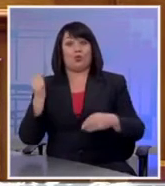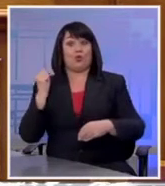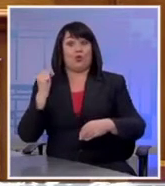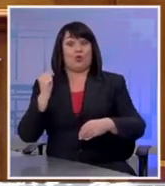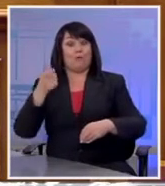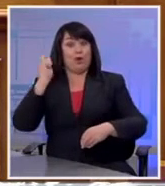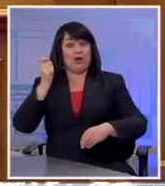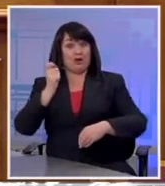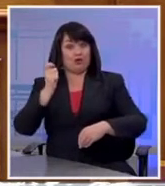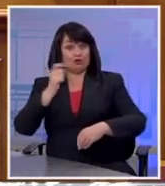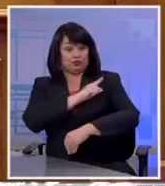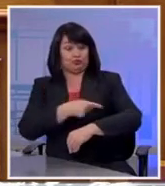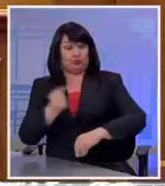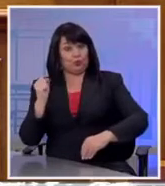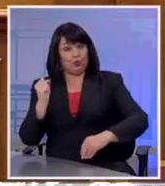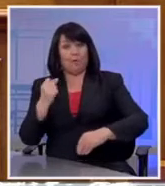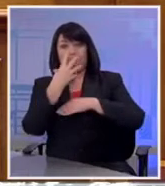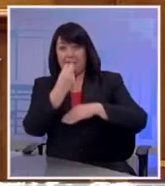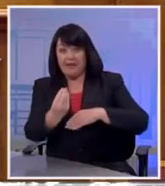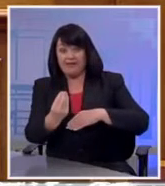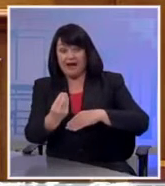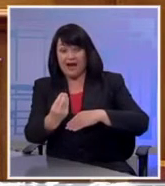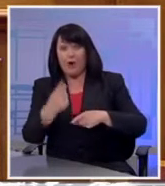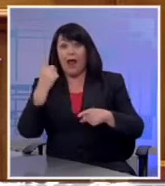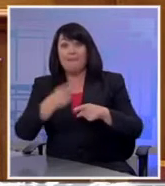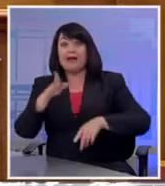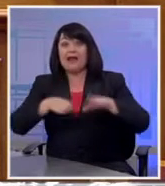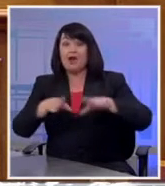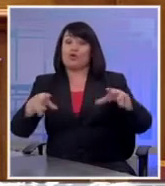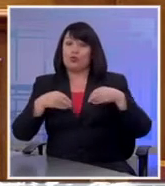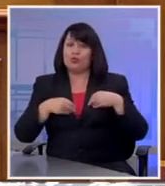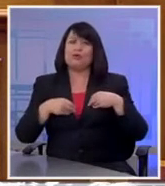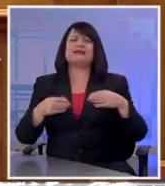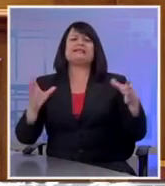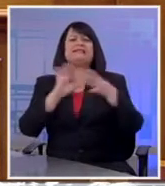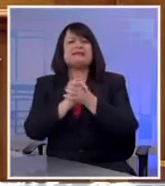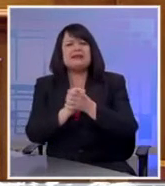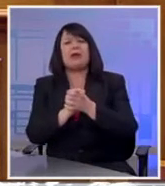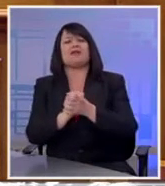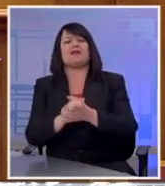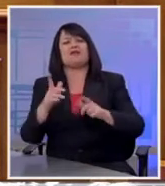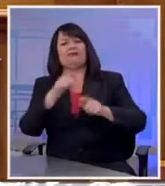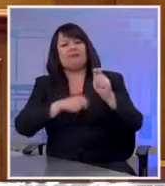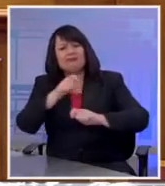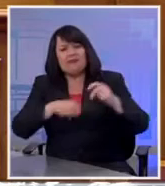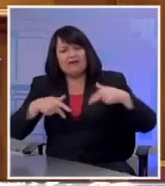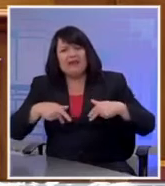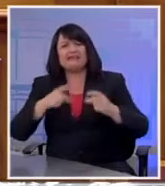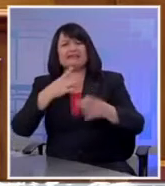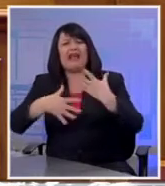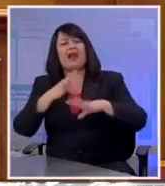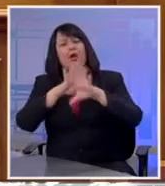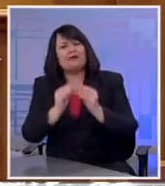πολιτικός, τότε θα είχαμε πάει σε συμμαχικές κυβερνήσεις, θα είχαμε γλιτώσει τα σκάνδαλα, θα είχαμε γλιτώσει